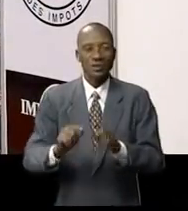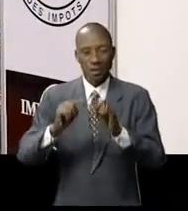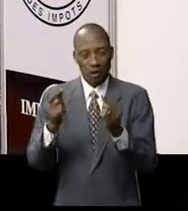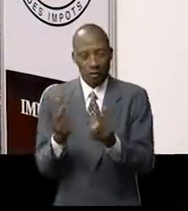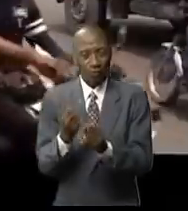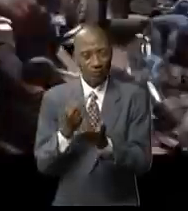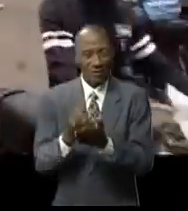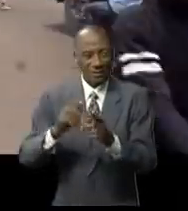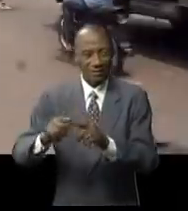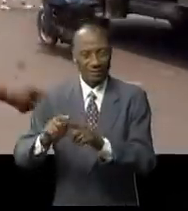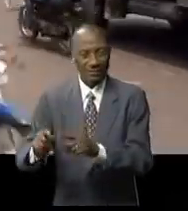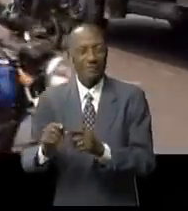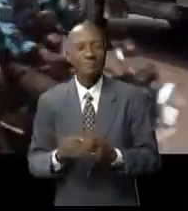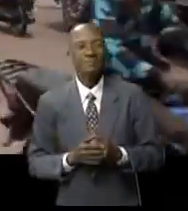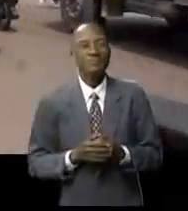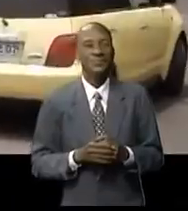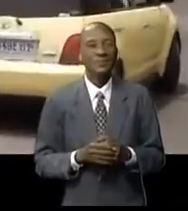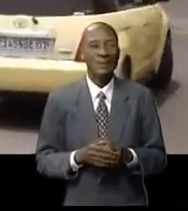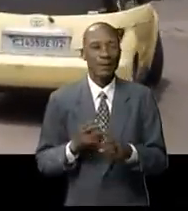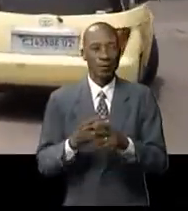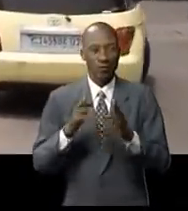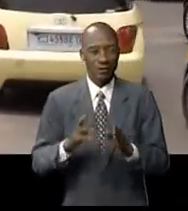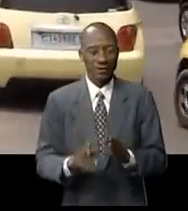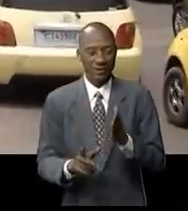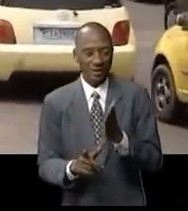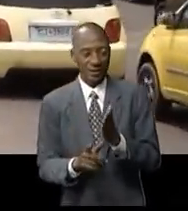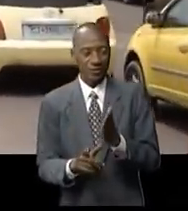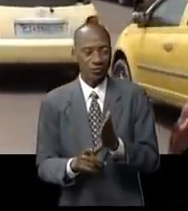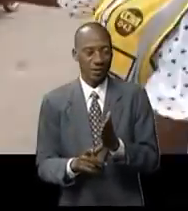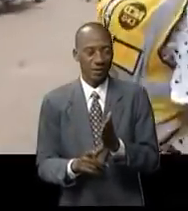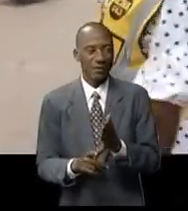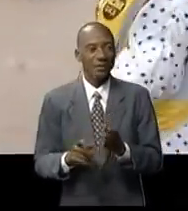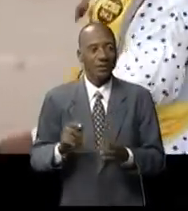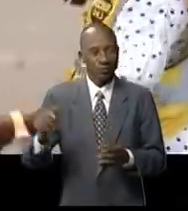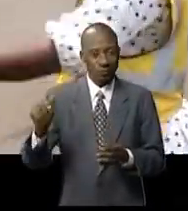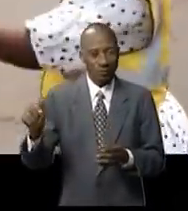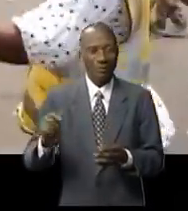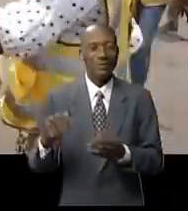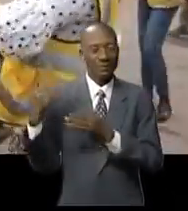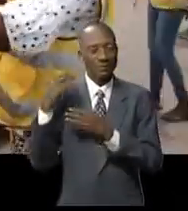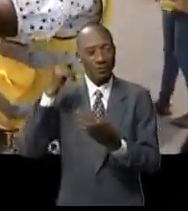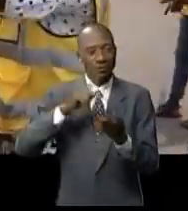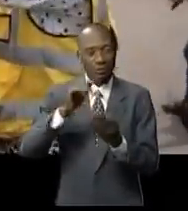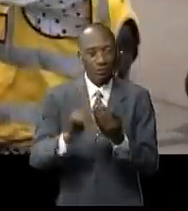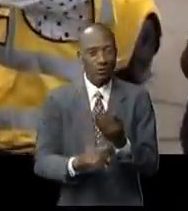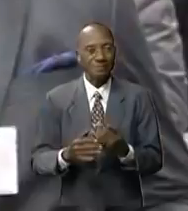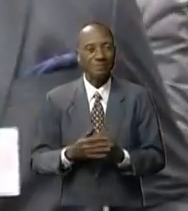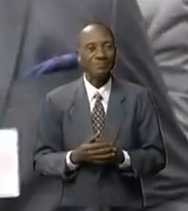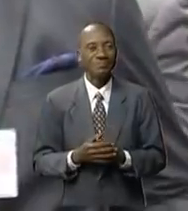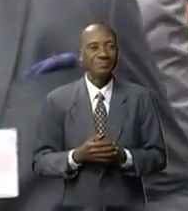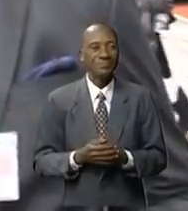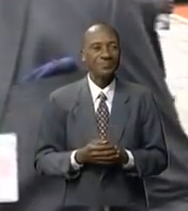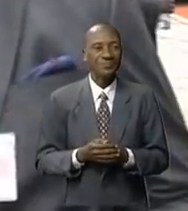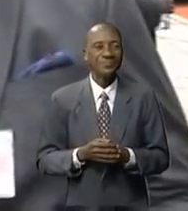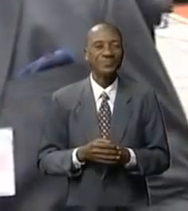projets, Jacques Ambala Chilombo, coordonnateur adjoint des CCM, explicite ces projets. Tout le monde nous